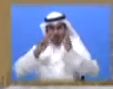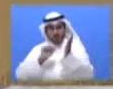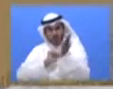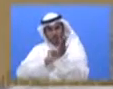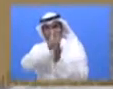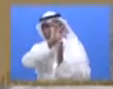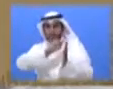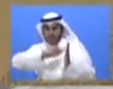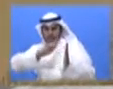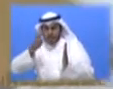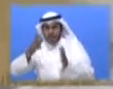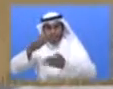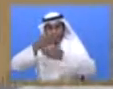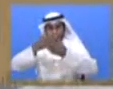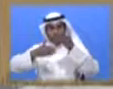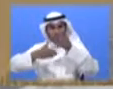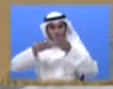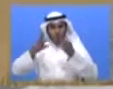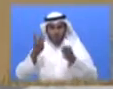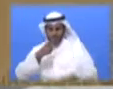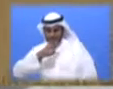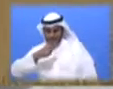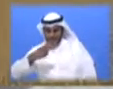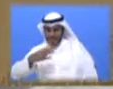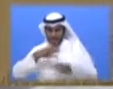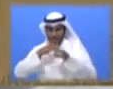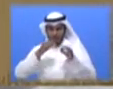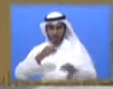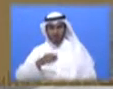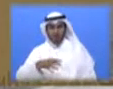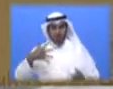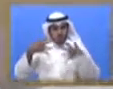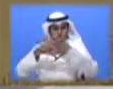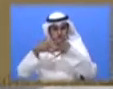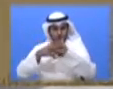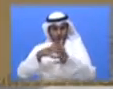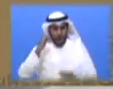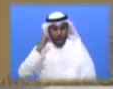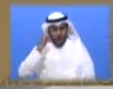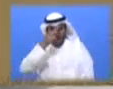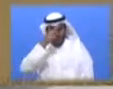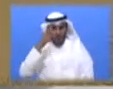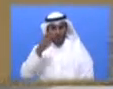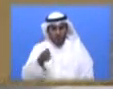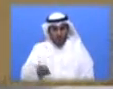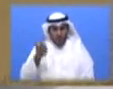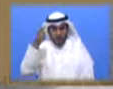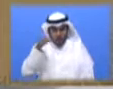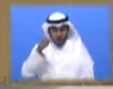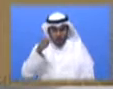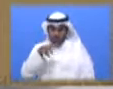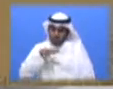وما لا يتجاوز 30,000 دينارا دعما لمواد البناء والإنشاء.